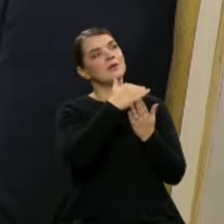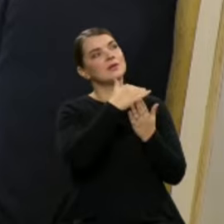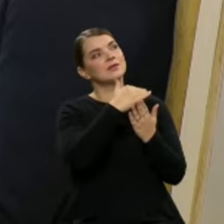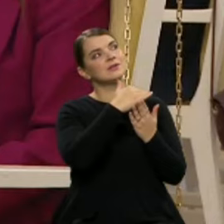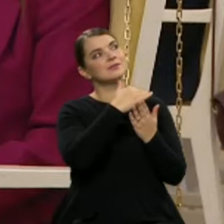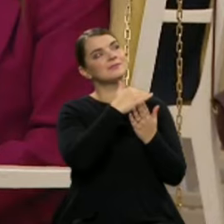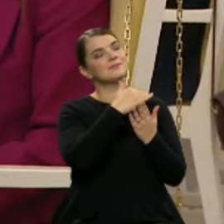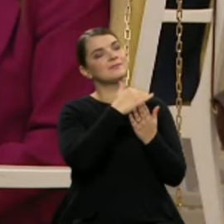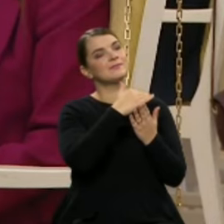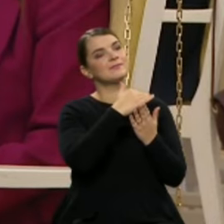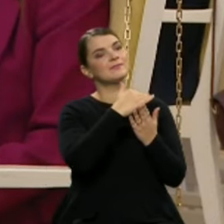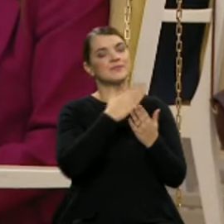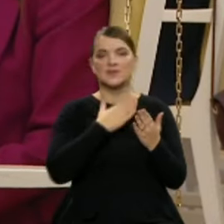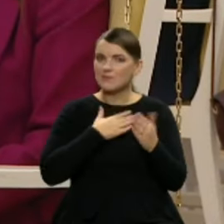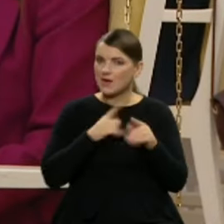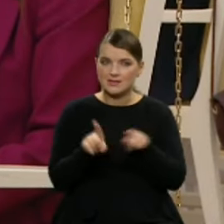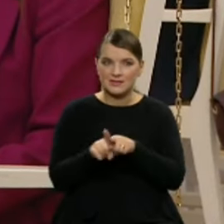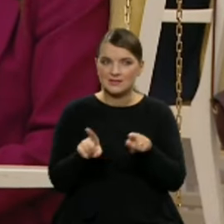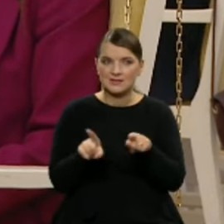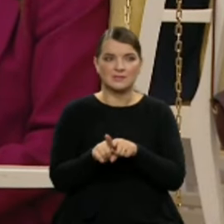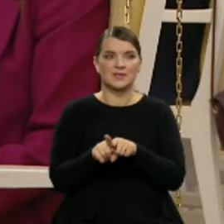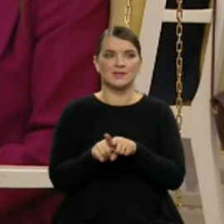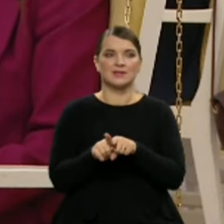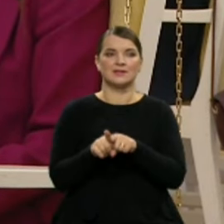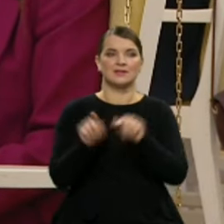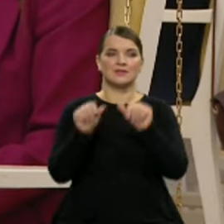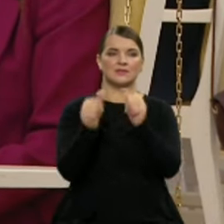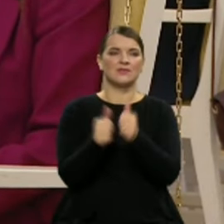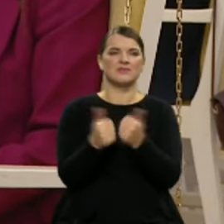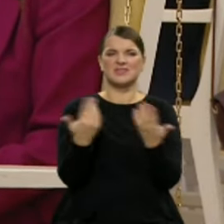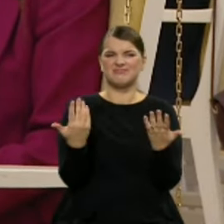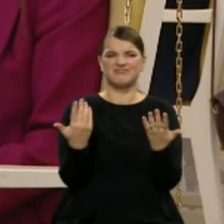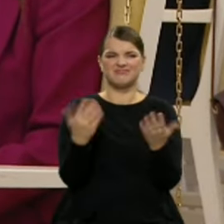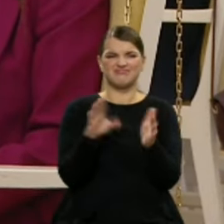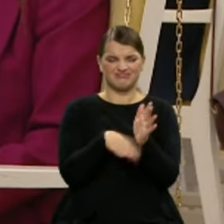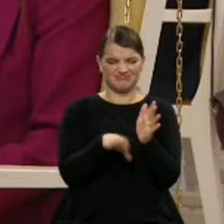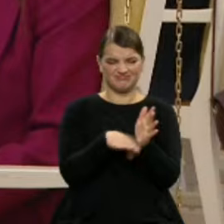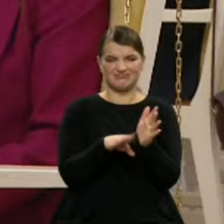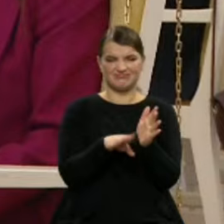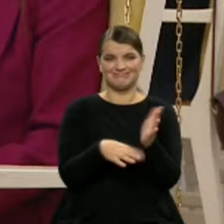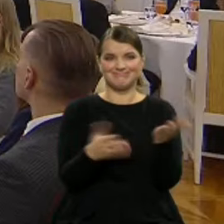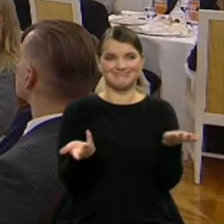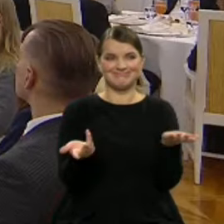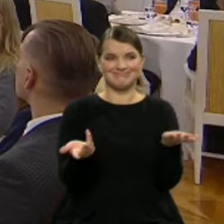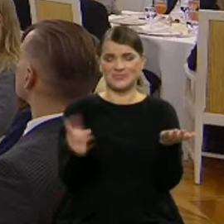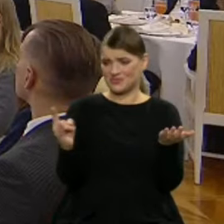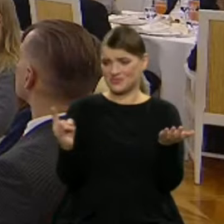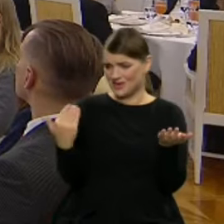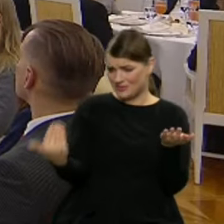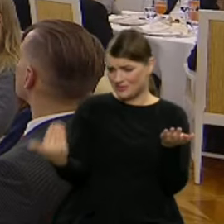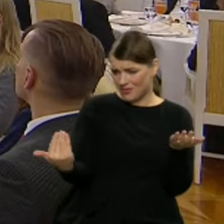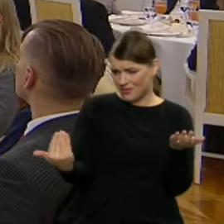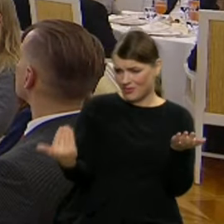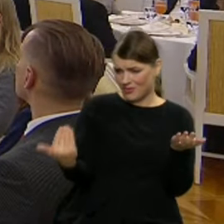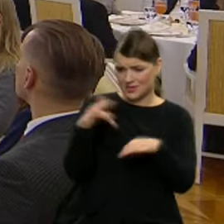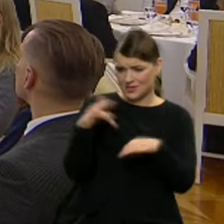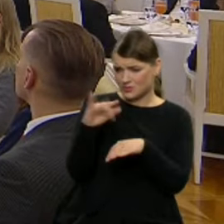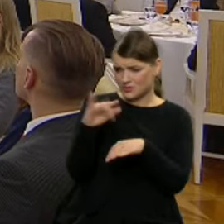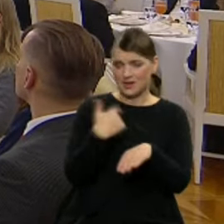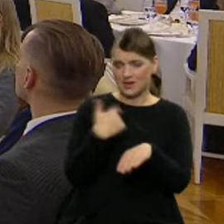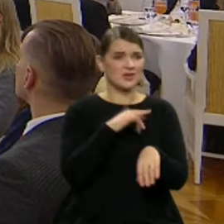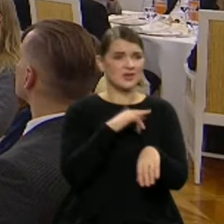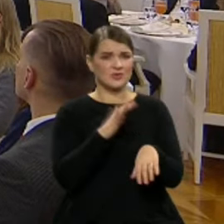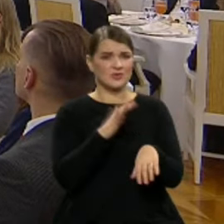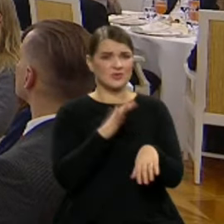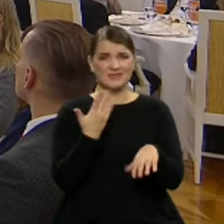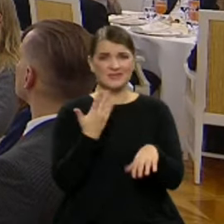mano, nu, tokios menkos šalia to, nu, to vaikiuko kančios ir ne to vieno,